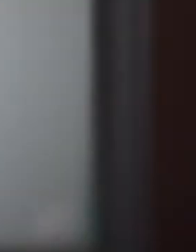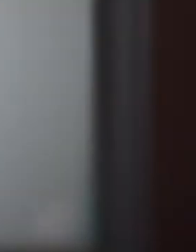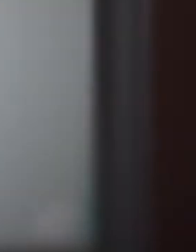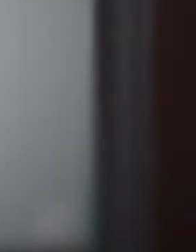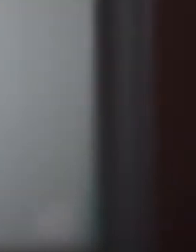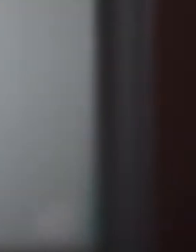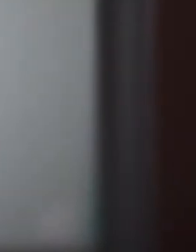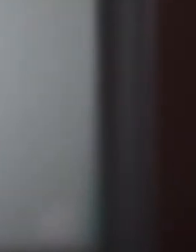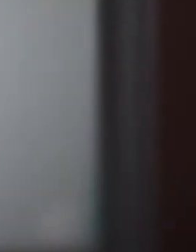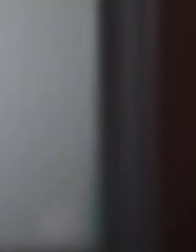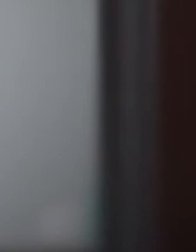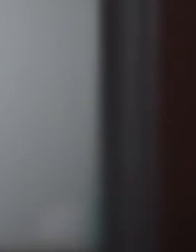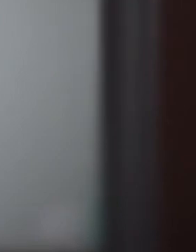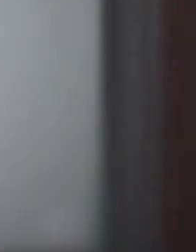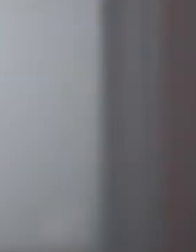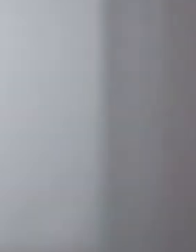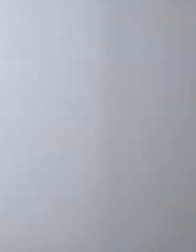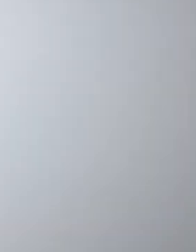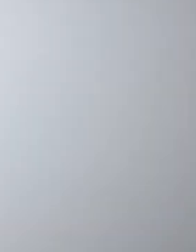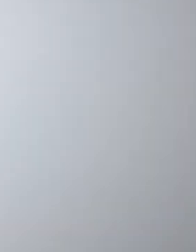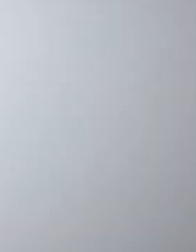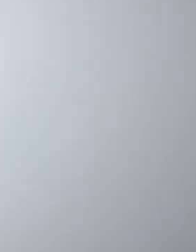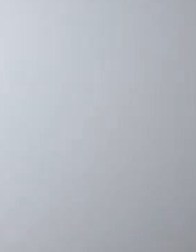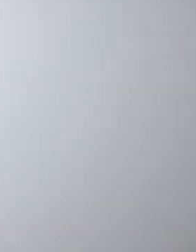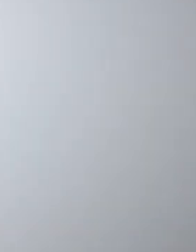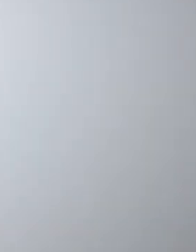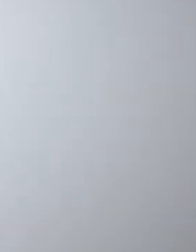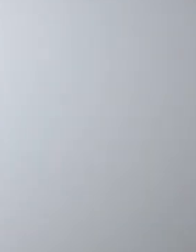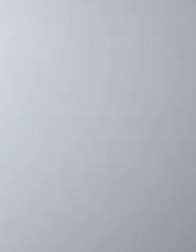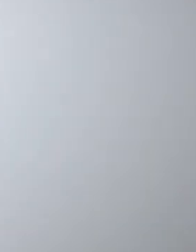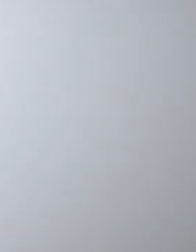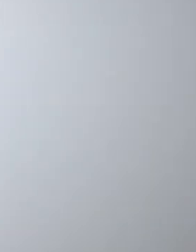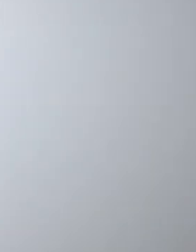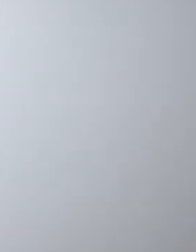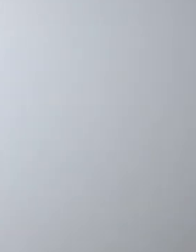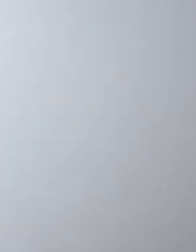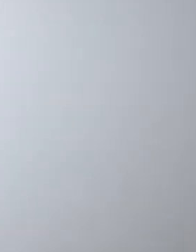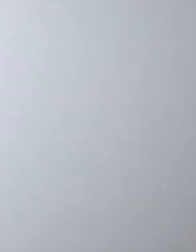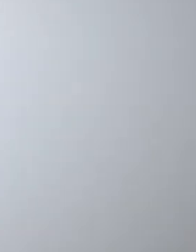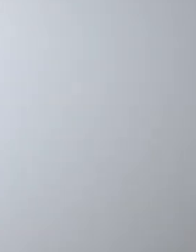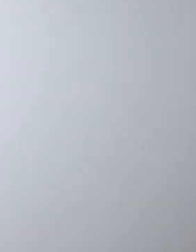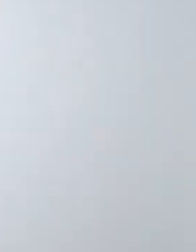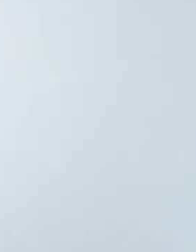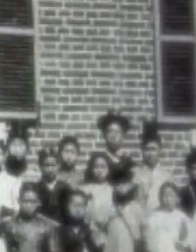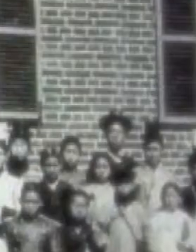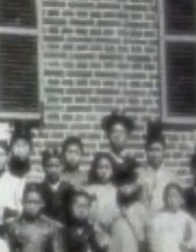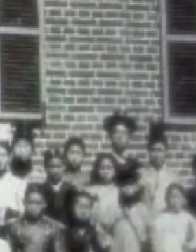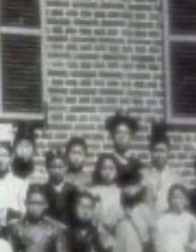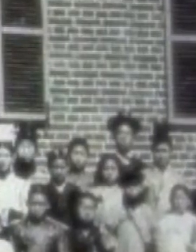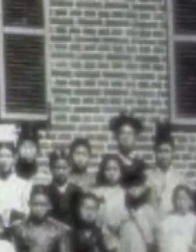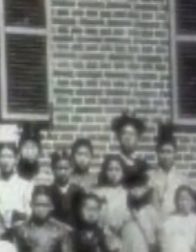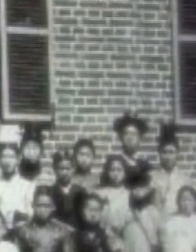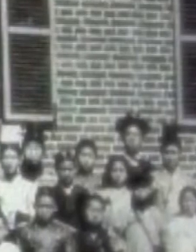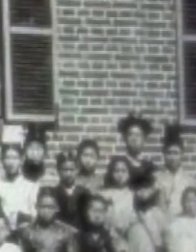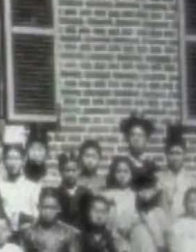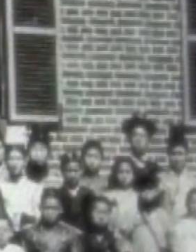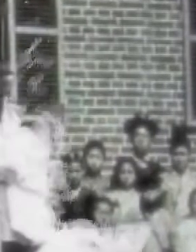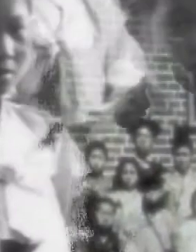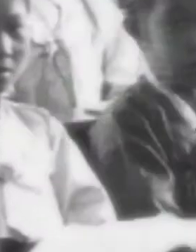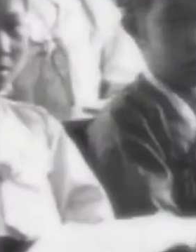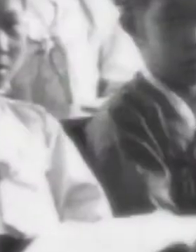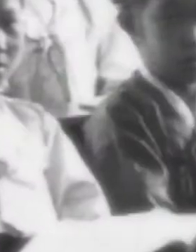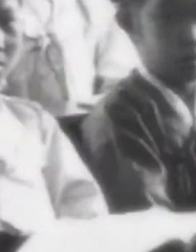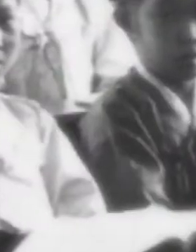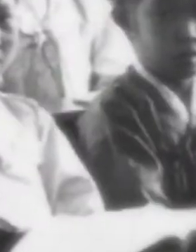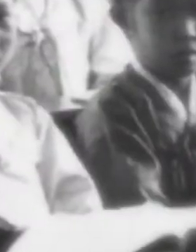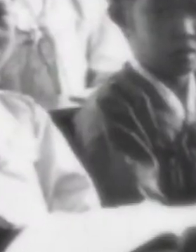저출산, 고령화 사회라는 현실 속에서 한국 교회도 예외일 수 없습니다. 100년 전